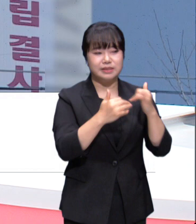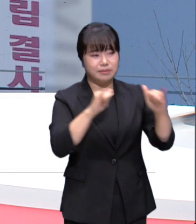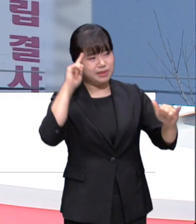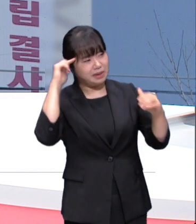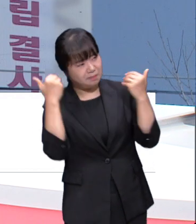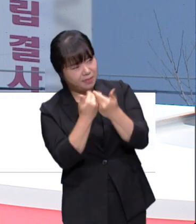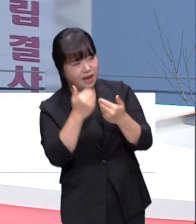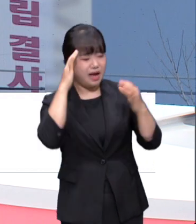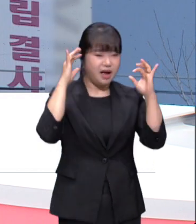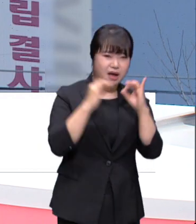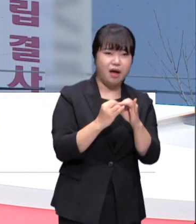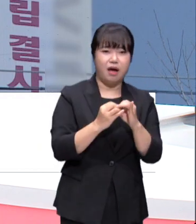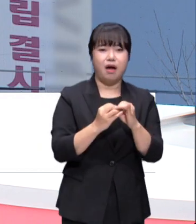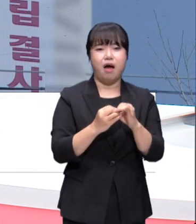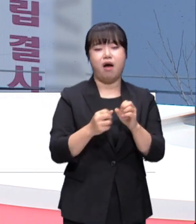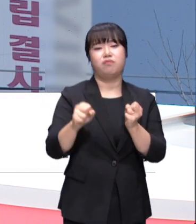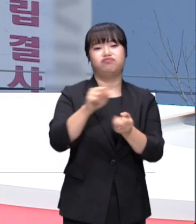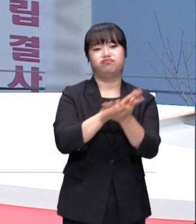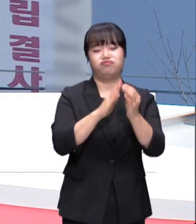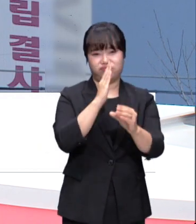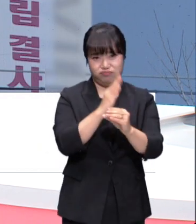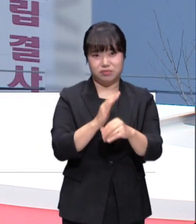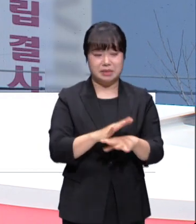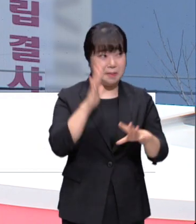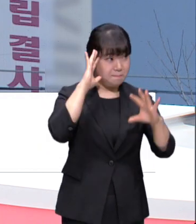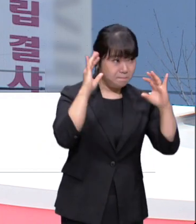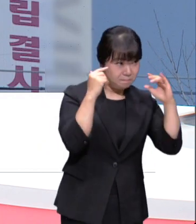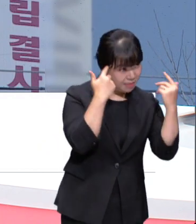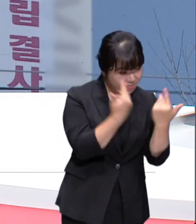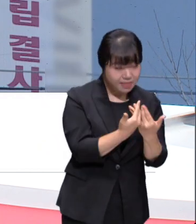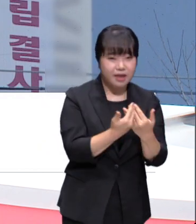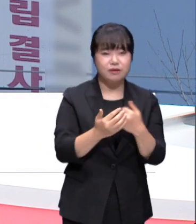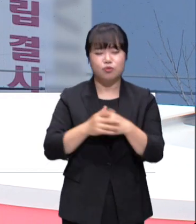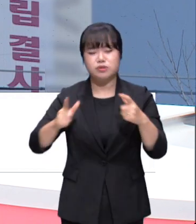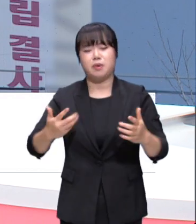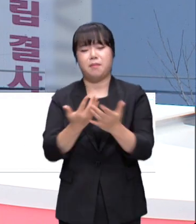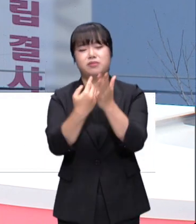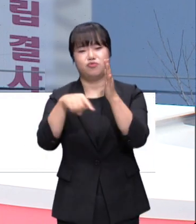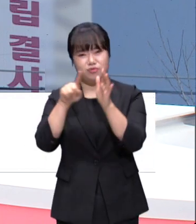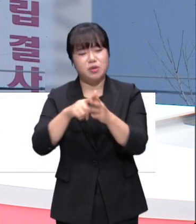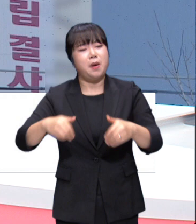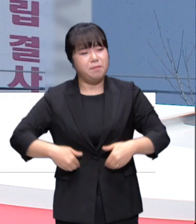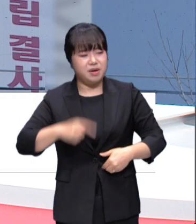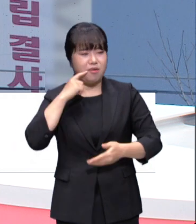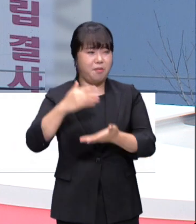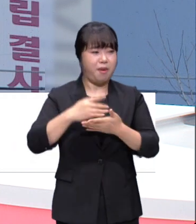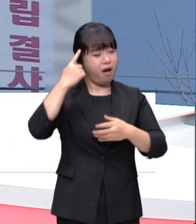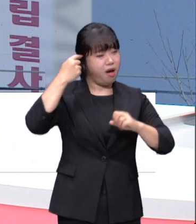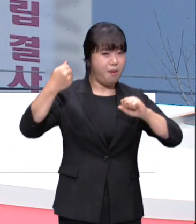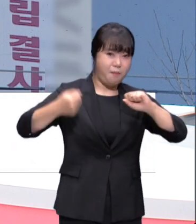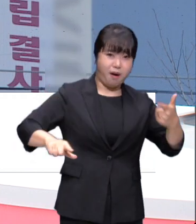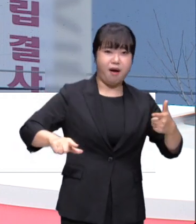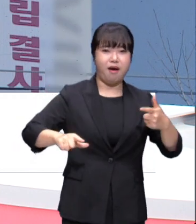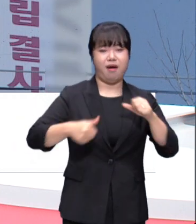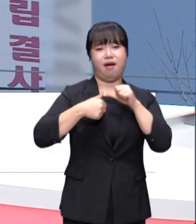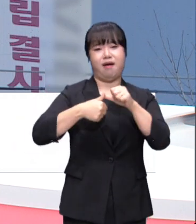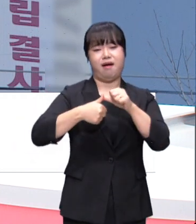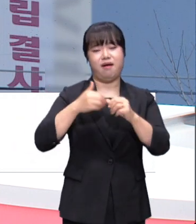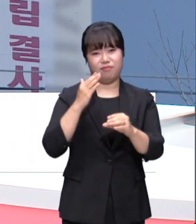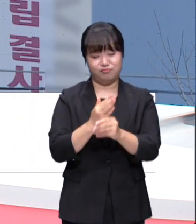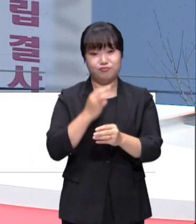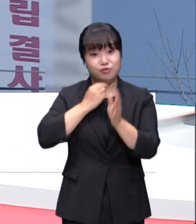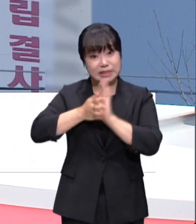있습니다. 물류시설 건립을 반대하는 주민과 또 지역 개발을 위해 필요하다는 의견이 부딪히고 있는 건데요. 이런